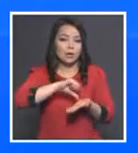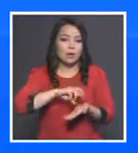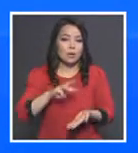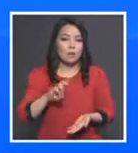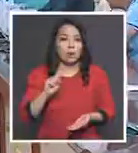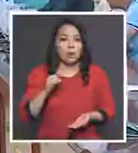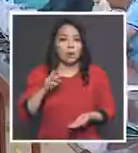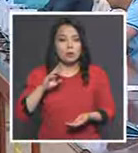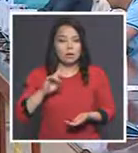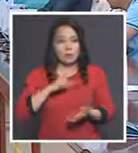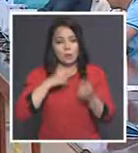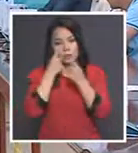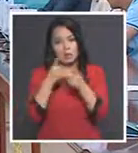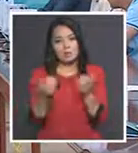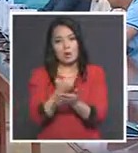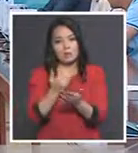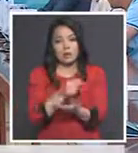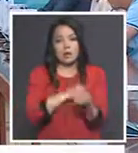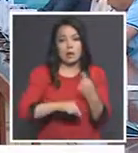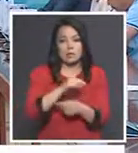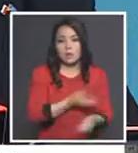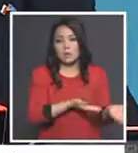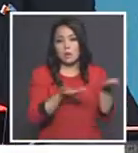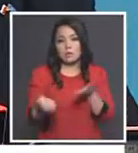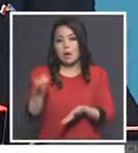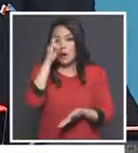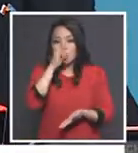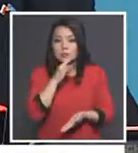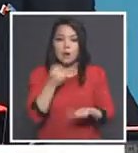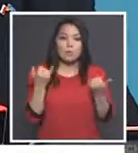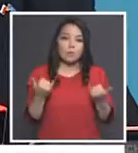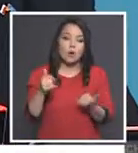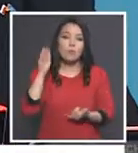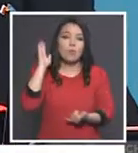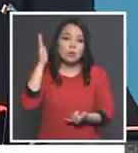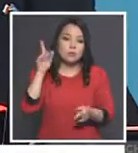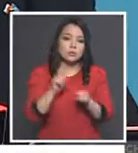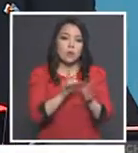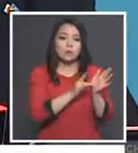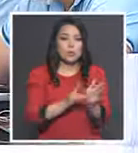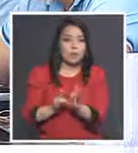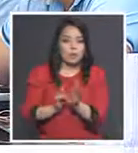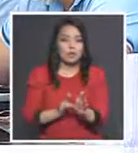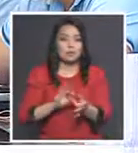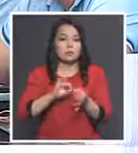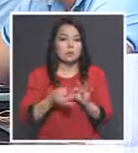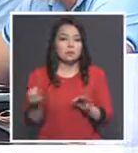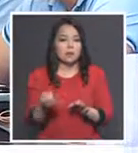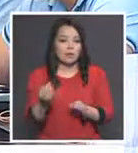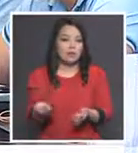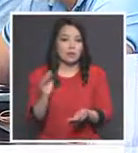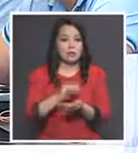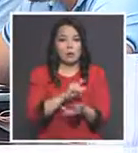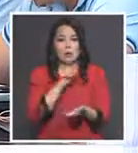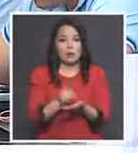Шараға Польшаның іскер топ өкілдері мен кәсіпкерлері шақырылып, Қазақстанның бүгіні мен болашағы және туристік әлеуеті таныстырылды. Жалпы Қазақстан